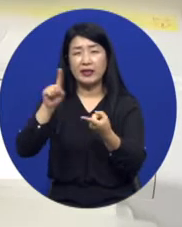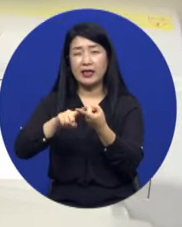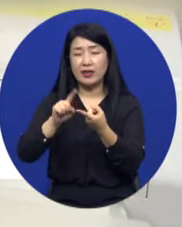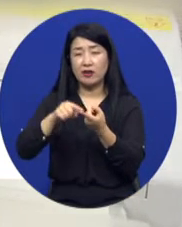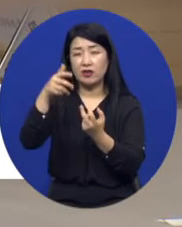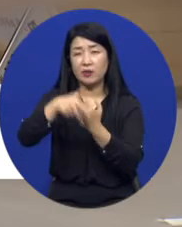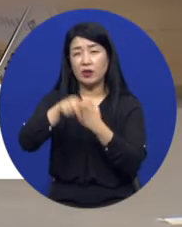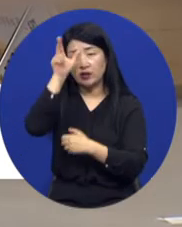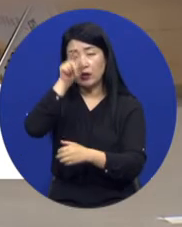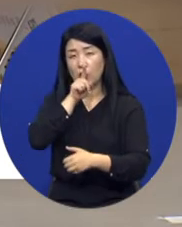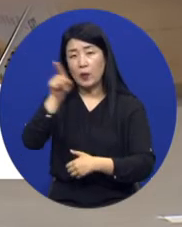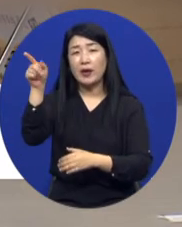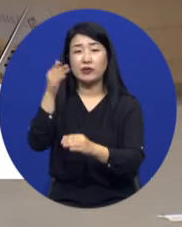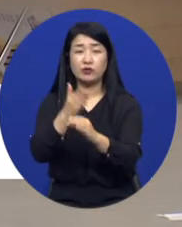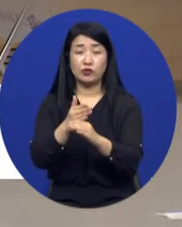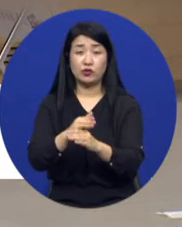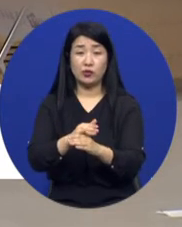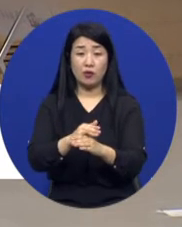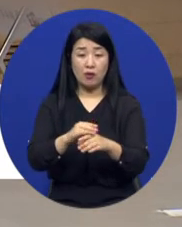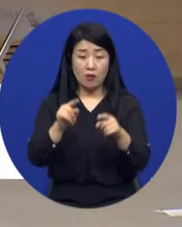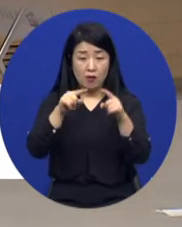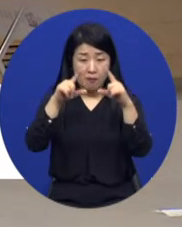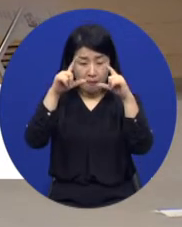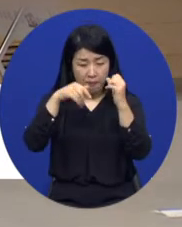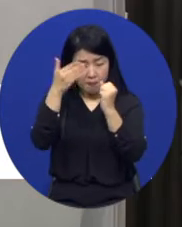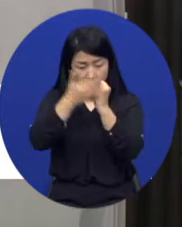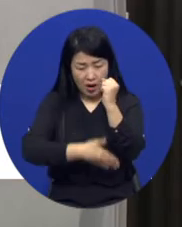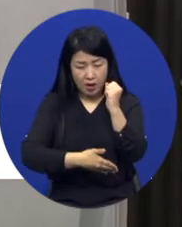서귀포경찰서에 고발했습니다. 기표용지를 촬영할 경우